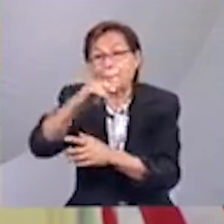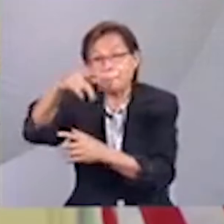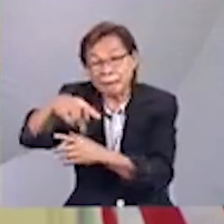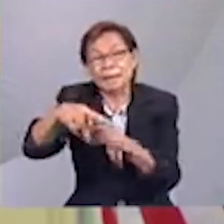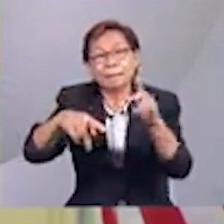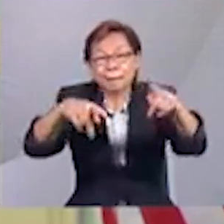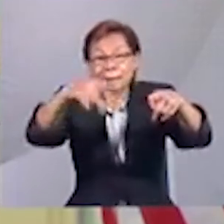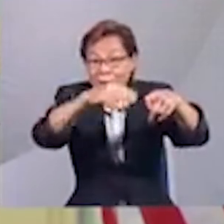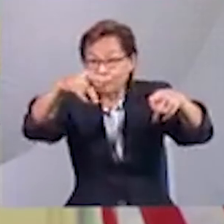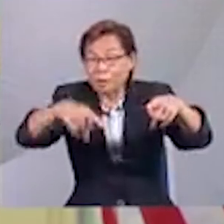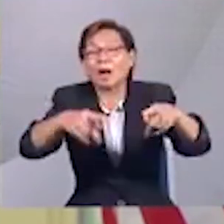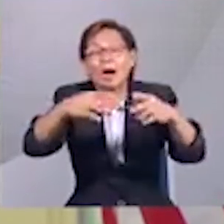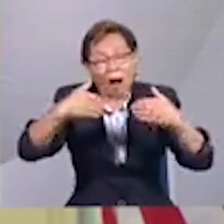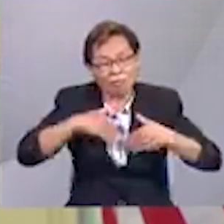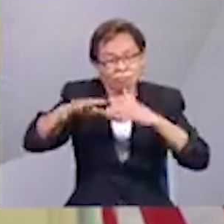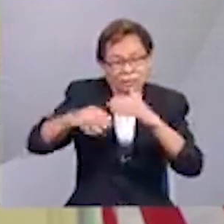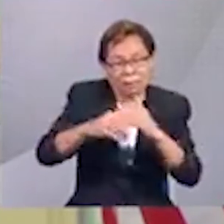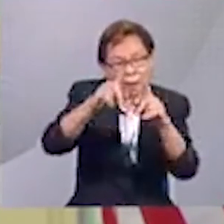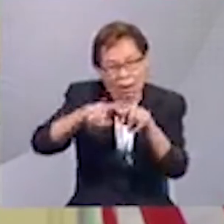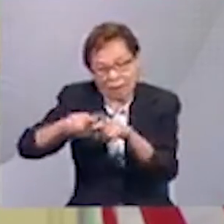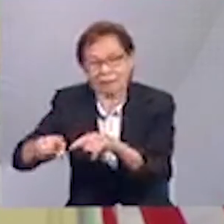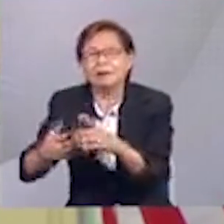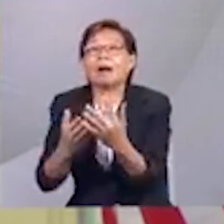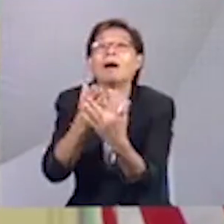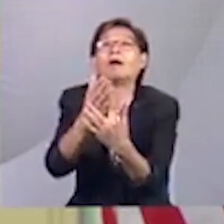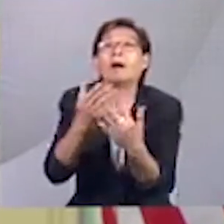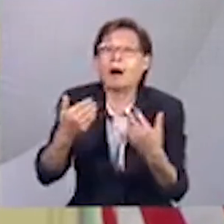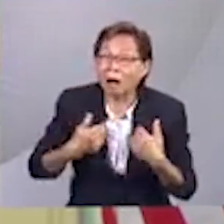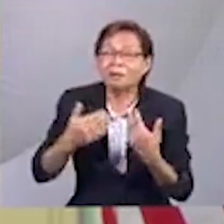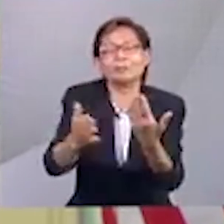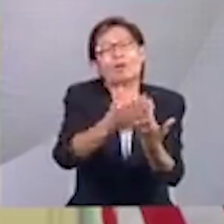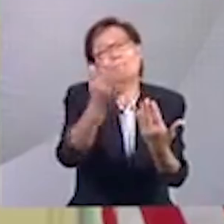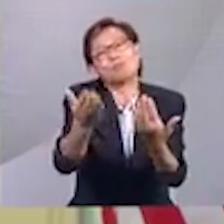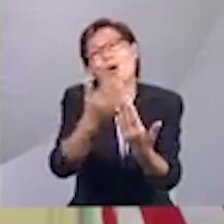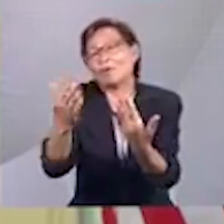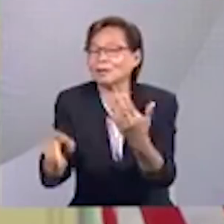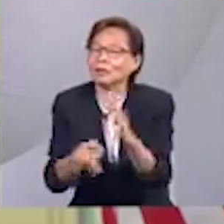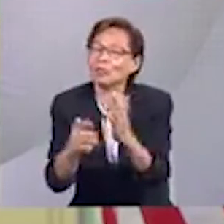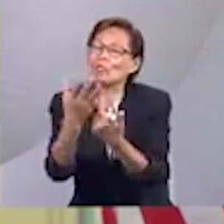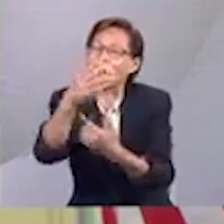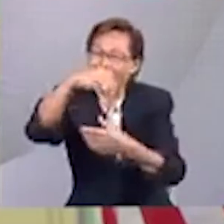boleh dipelbagaikan dengan akses kepada kemudahan-kemudahan yang ada di sekolah.